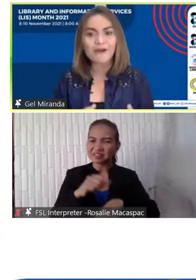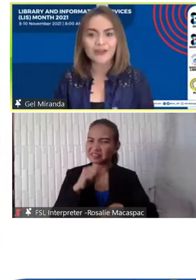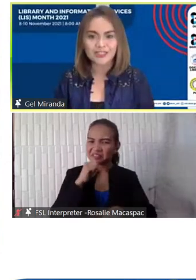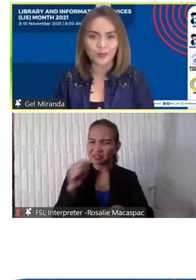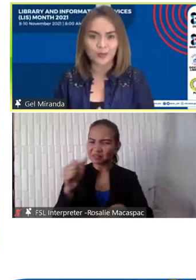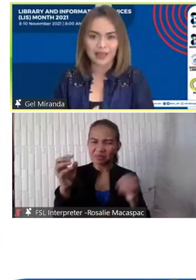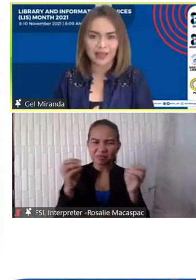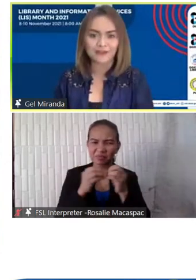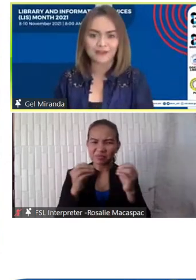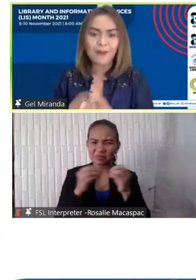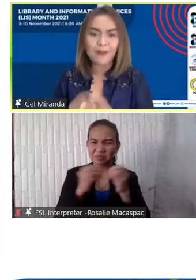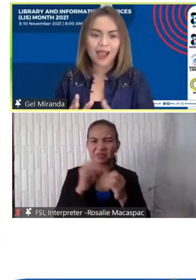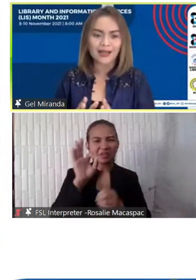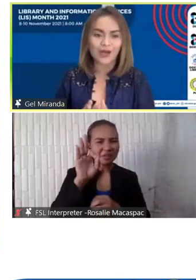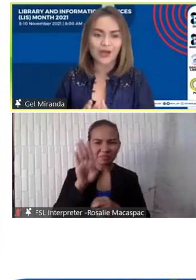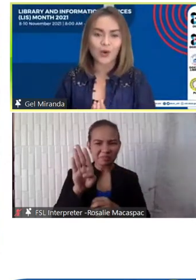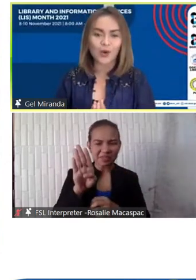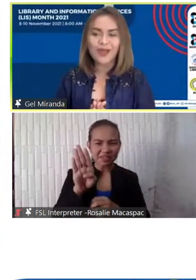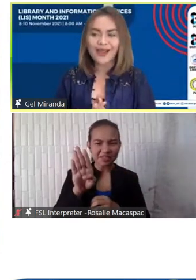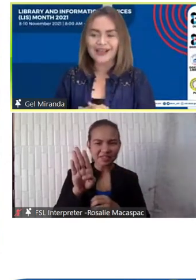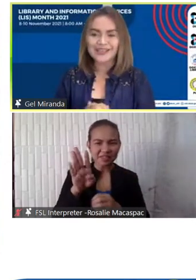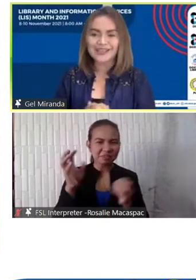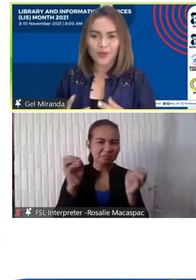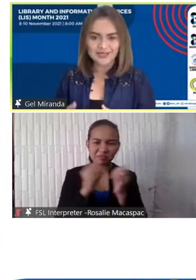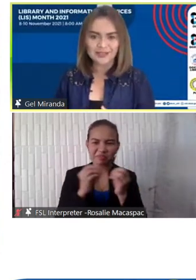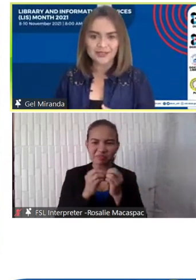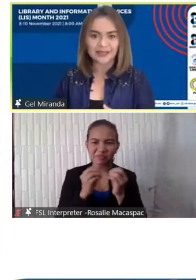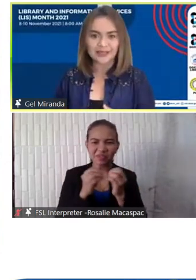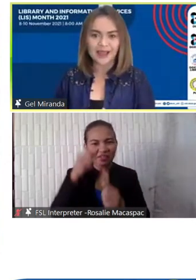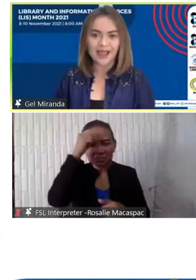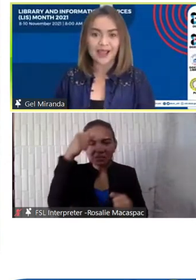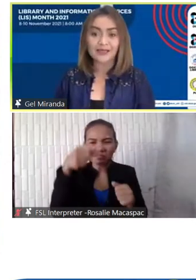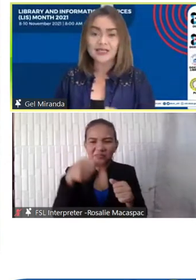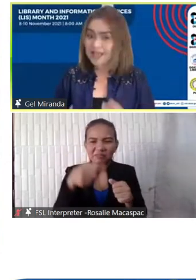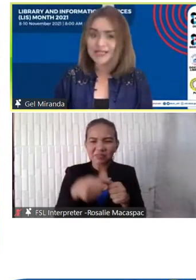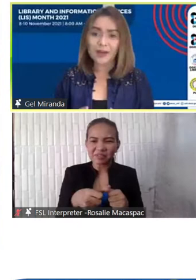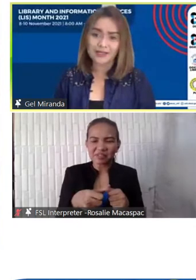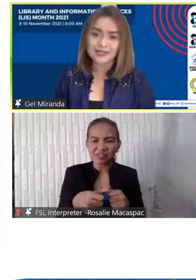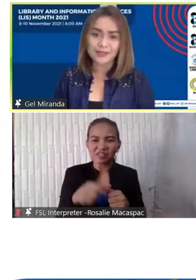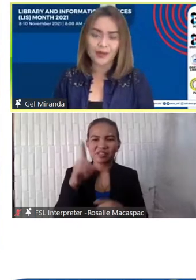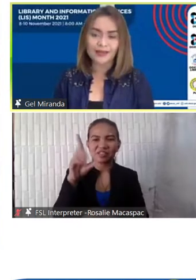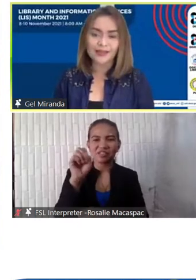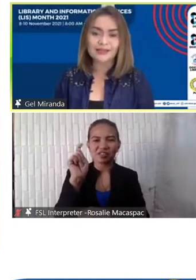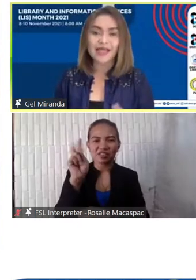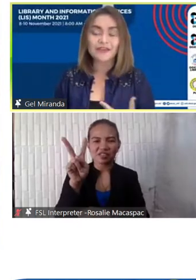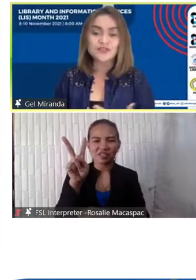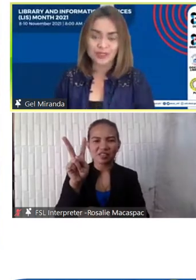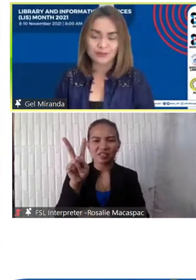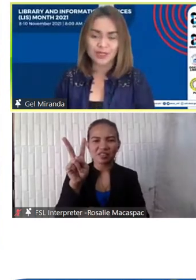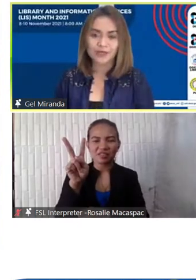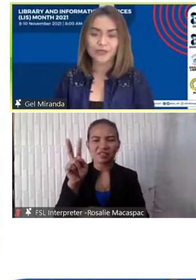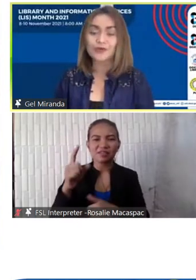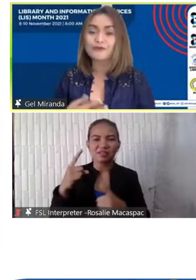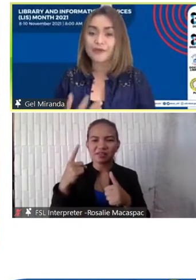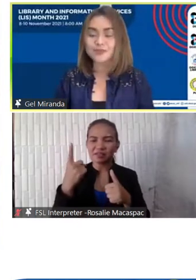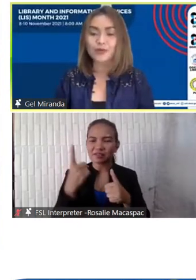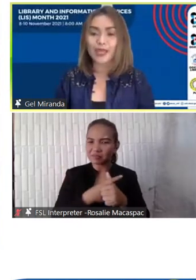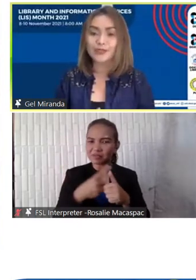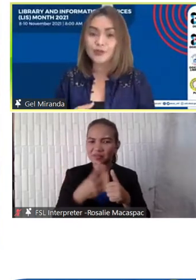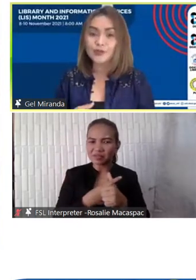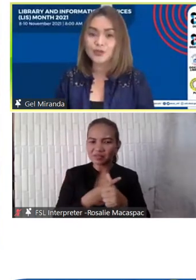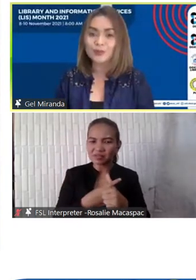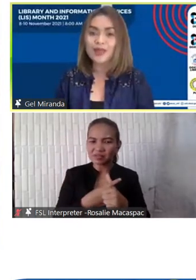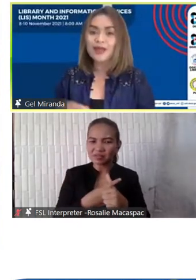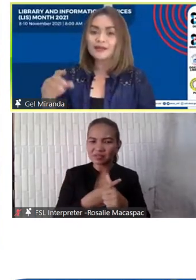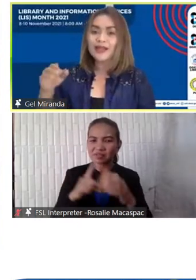laganap ang Facebook Live. Kung maaalala ko, ang DOST-TV talaga ang isa sa mga nagsimula ng live streaming through Facebook